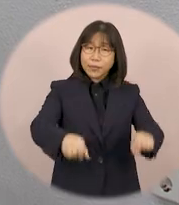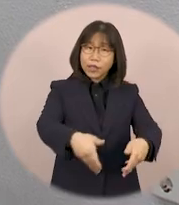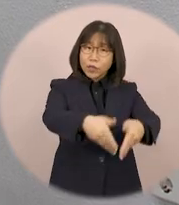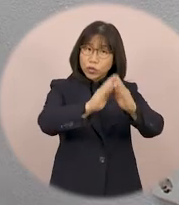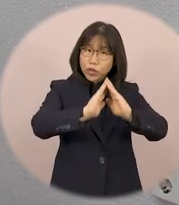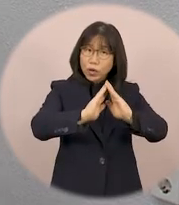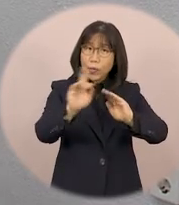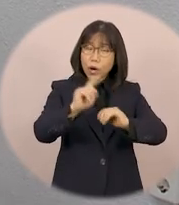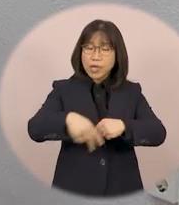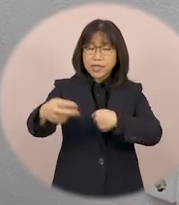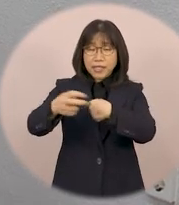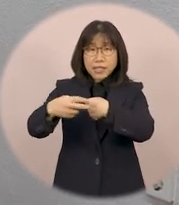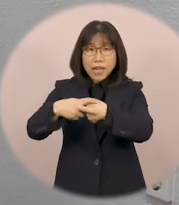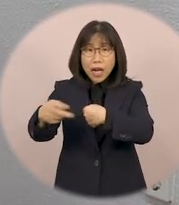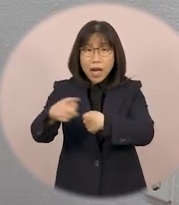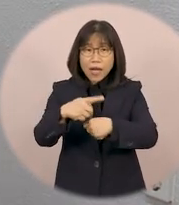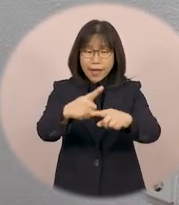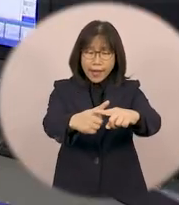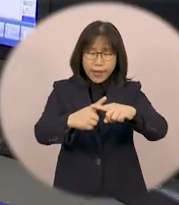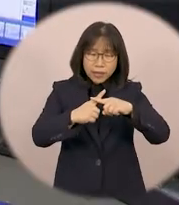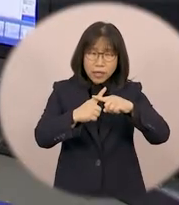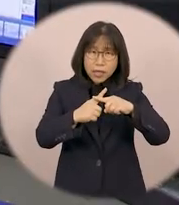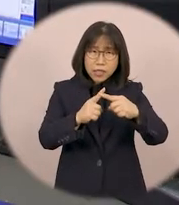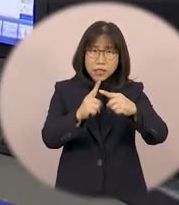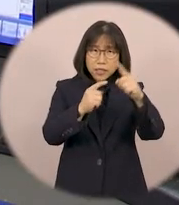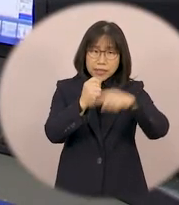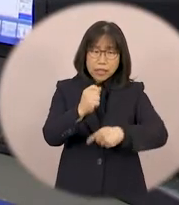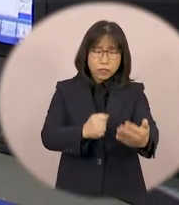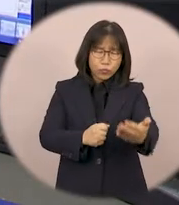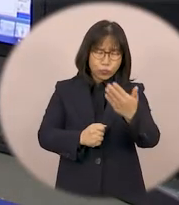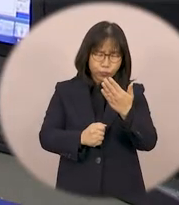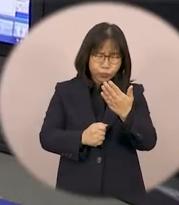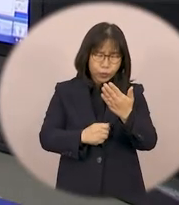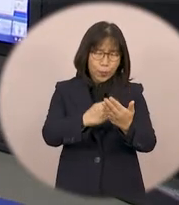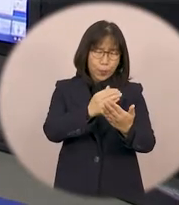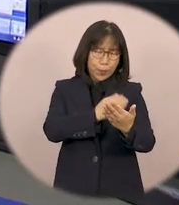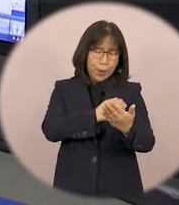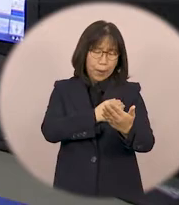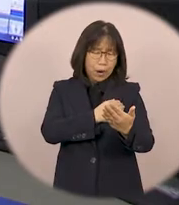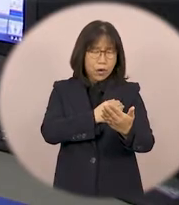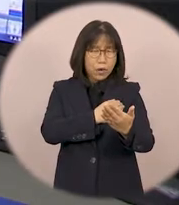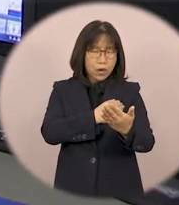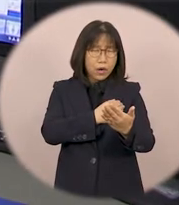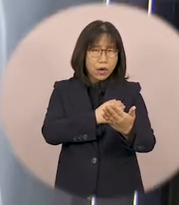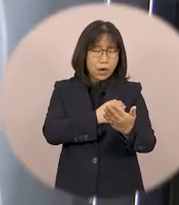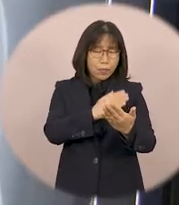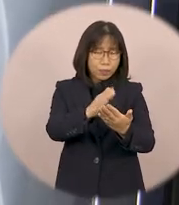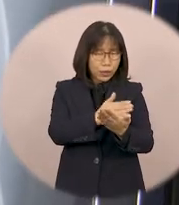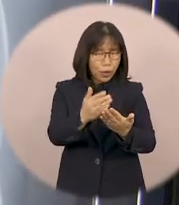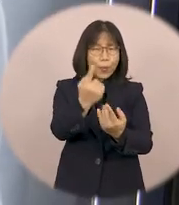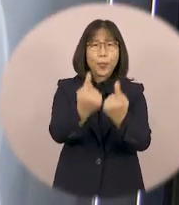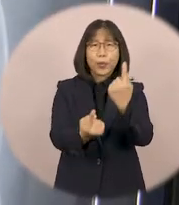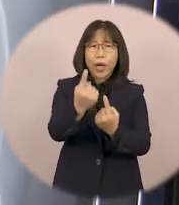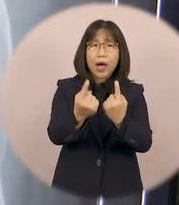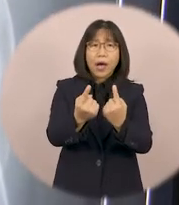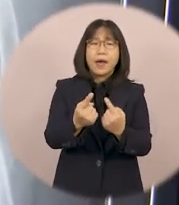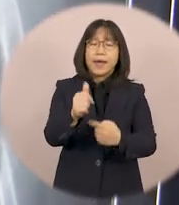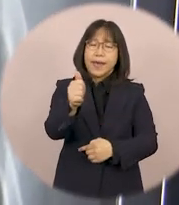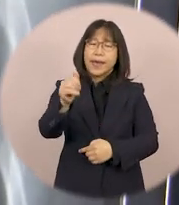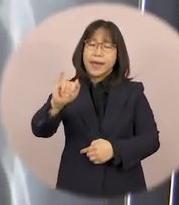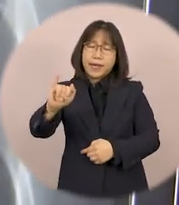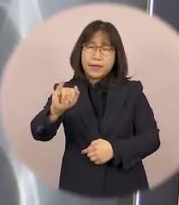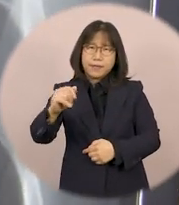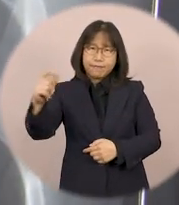이번 시스템 구축으로 의사가 환자의 엑스레이 사진을 보고 폐 질환을 판정 하기에 앞서 방대한 클라우드 기반의